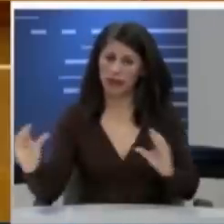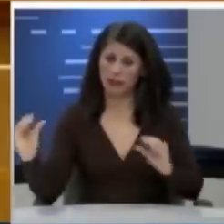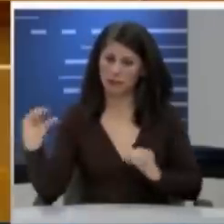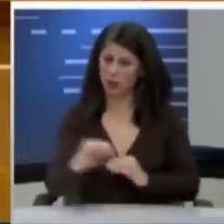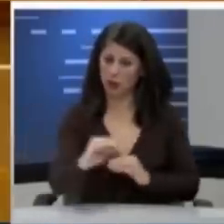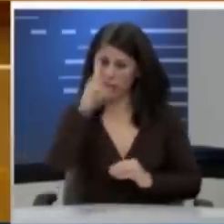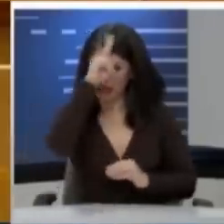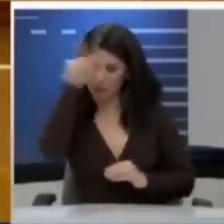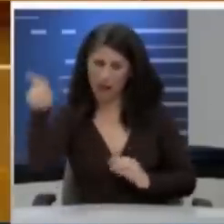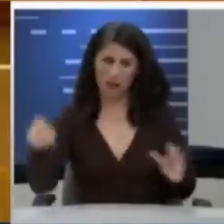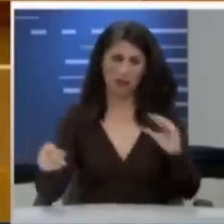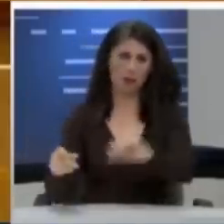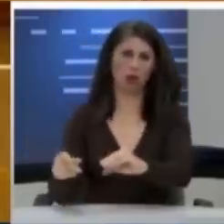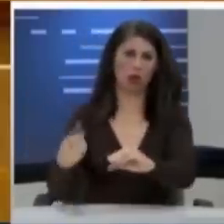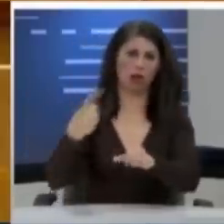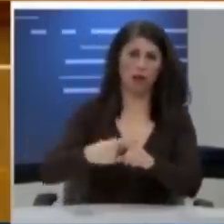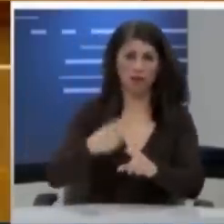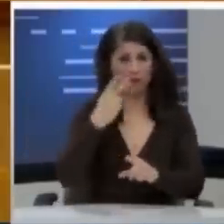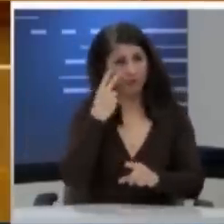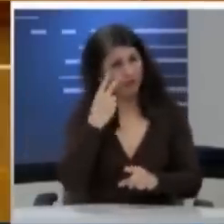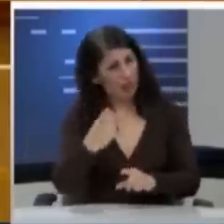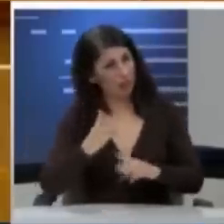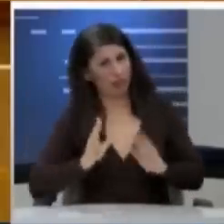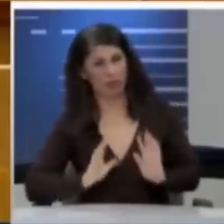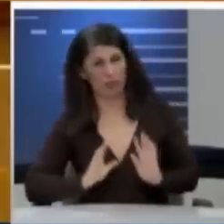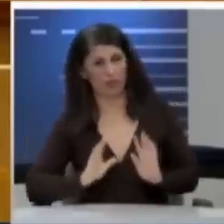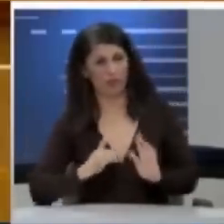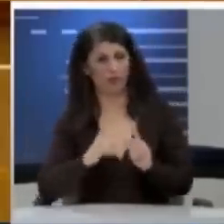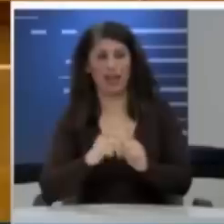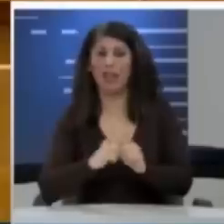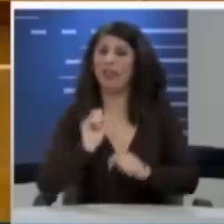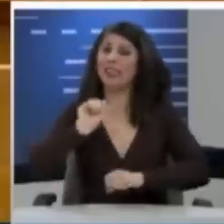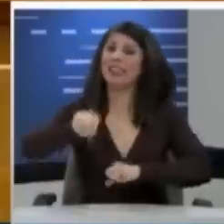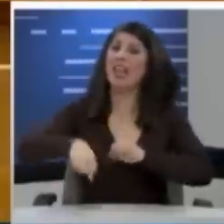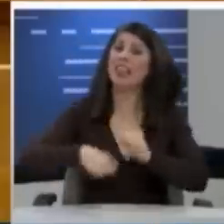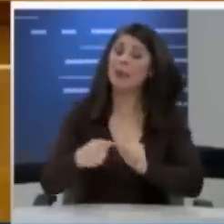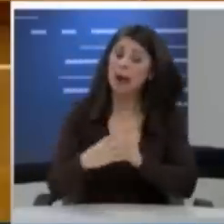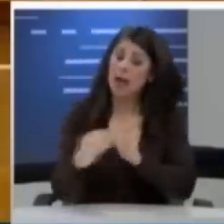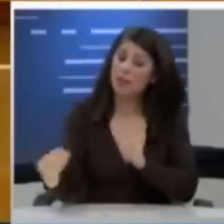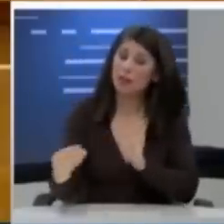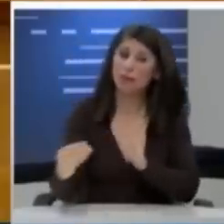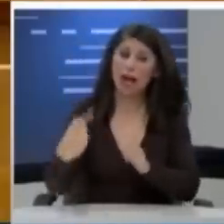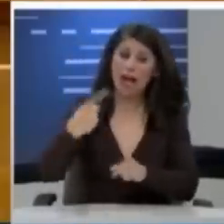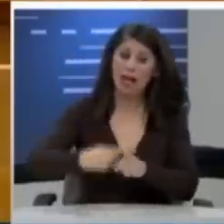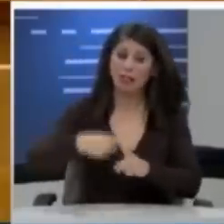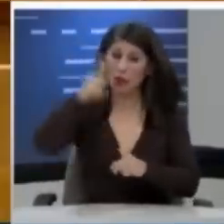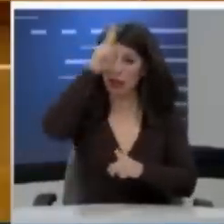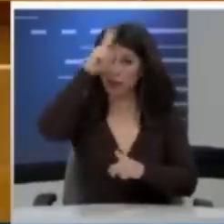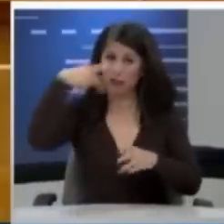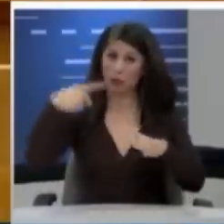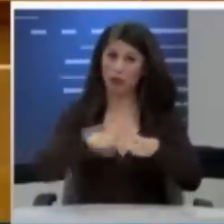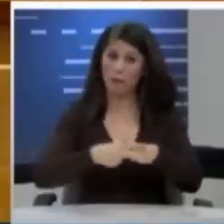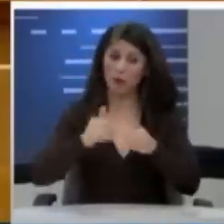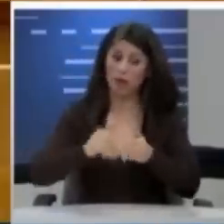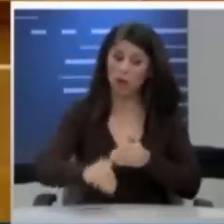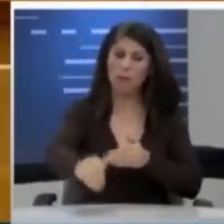χωρών. Για να δούμε μερικές ενδεικτικές δράσεις του Ελληνογερμανικού Ταμείου για το μέλλον,